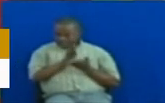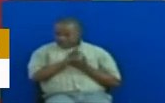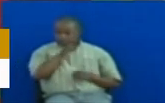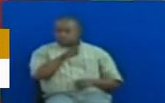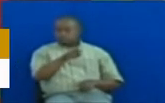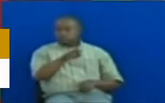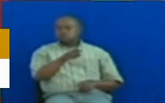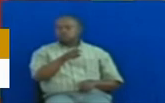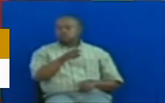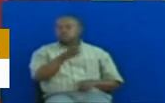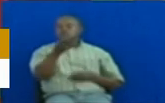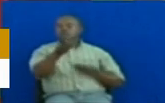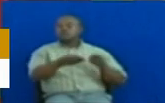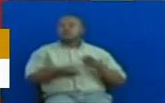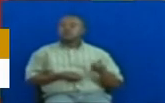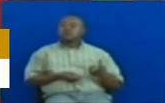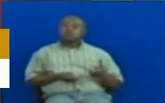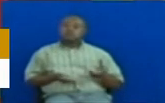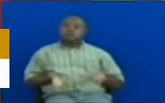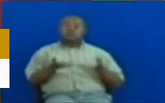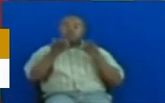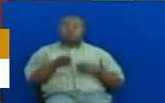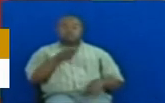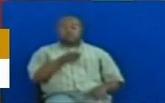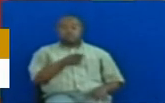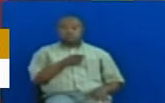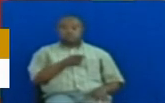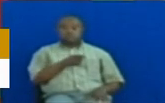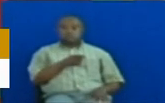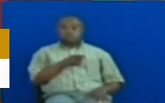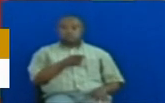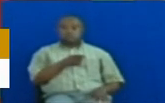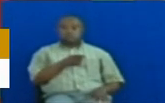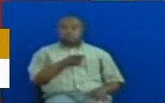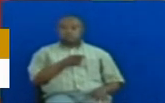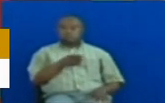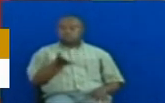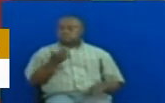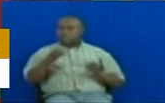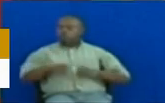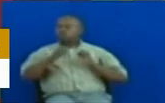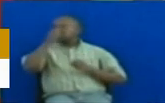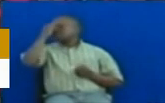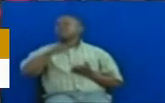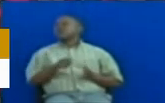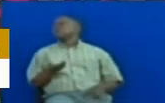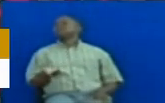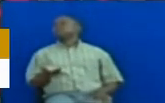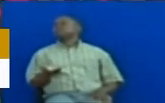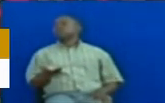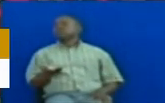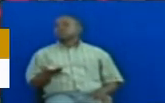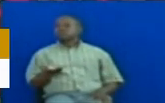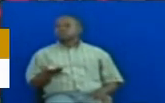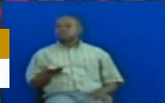ni kwamba tu mheshimiwa mwenyekiti, ni bahati mbaya kwamba hii sheria imekuja. Sasa authority nani, unamaanisha nani? Si functions